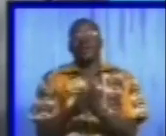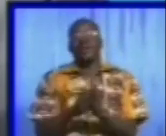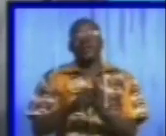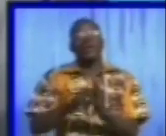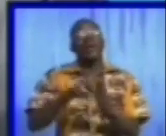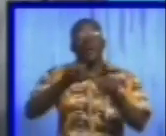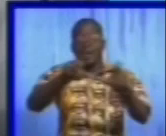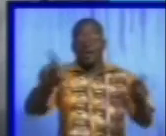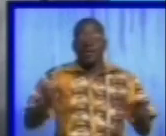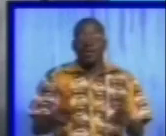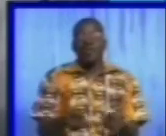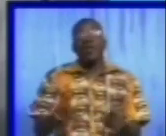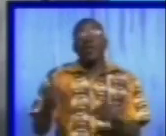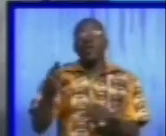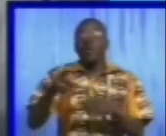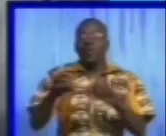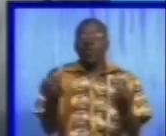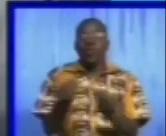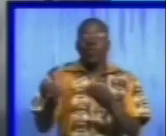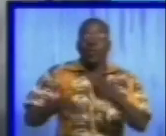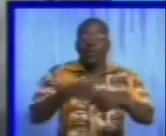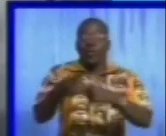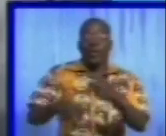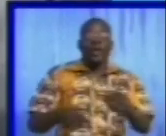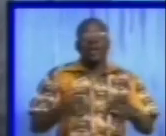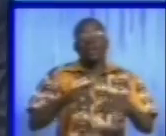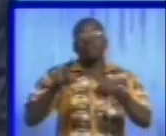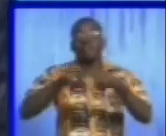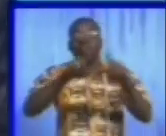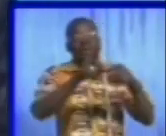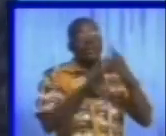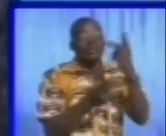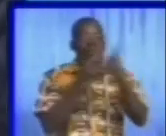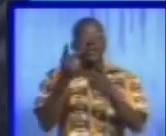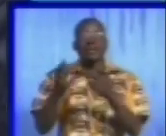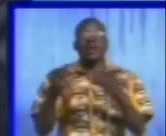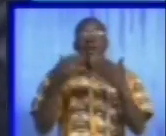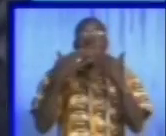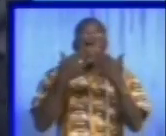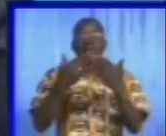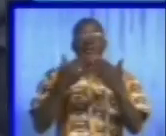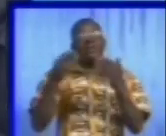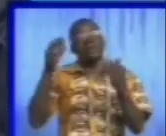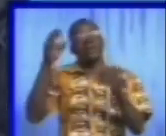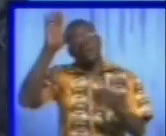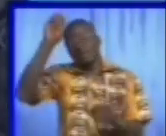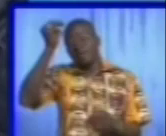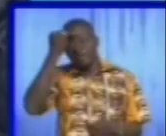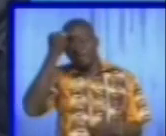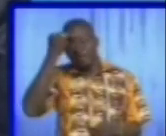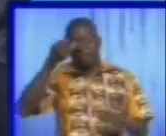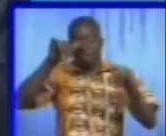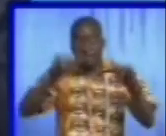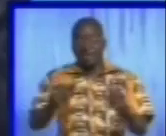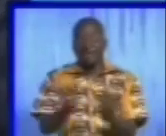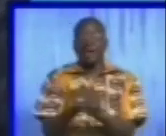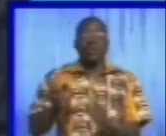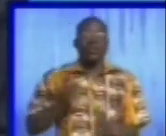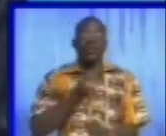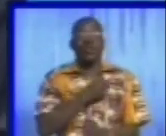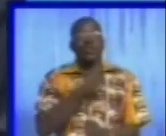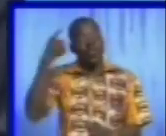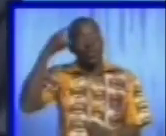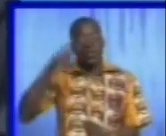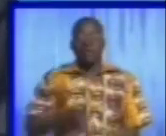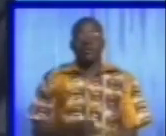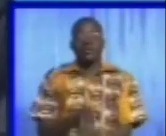sur lesquels se dérouleront les différentes visites. Merci, Monsieur le ministre. Restez avec nous pour la suite de ce journal.